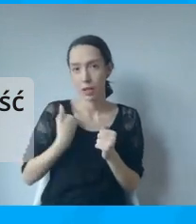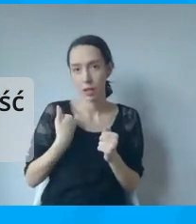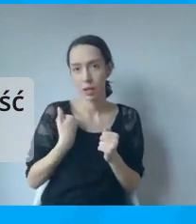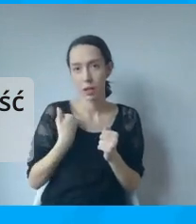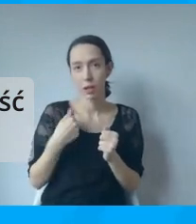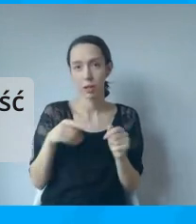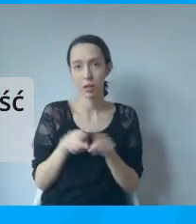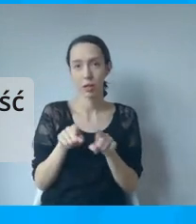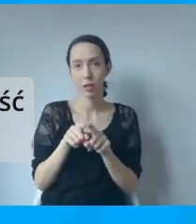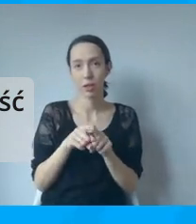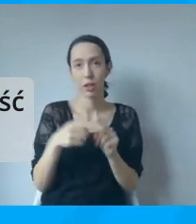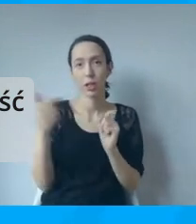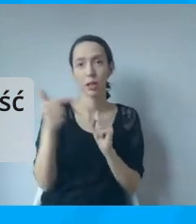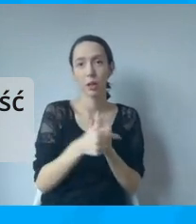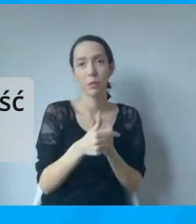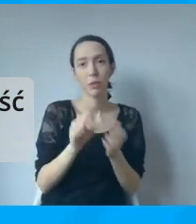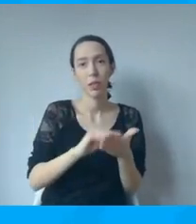języka angielskiego? Pewnie o to chodziło.